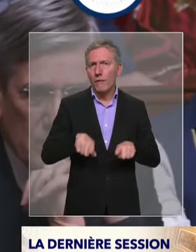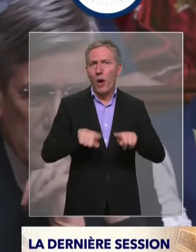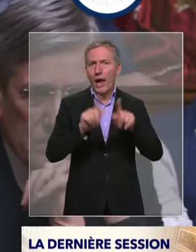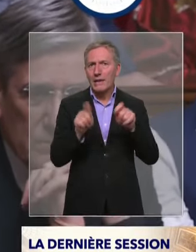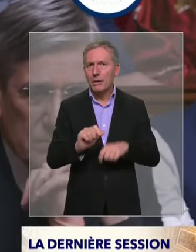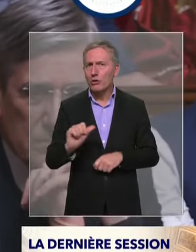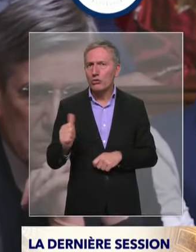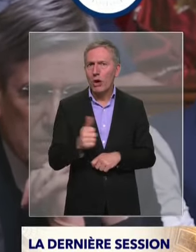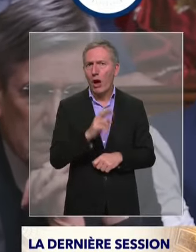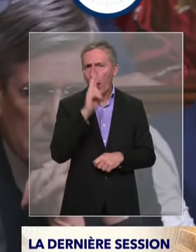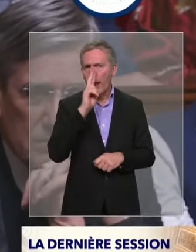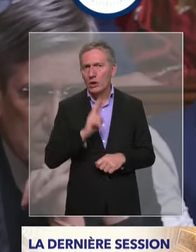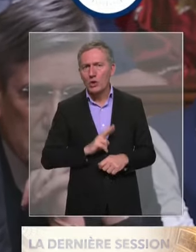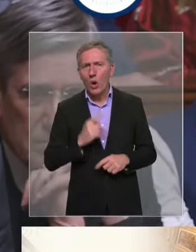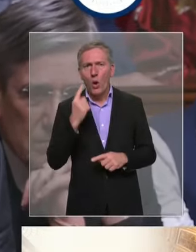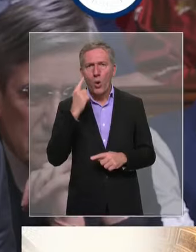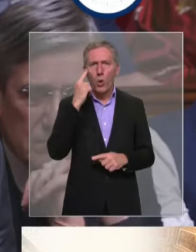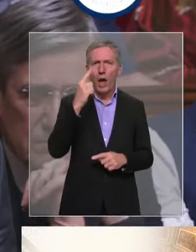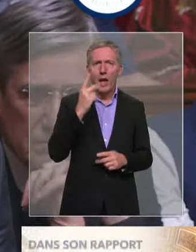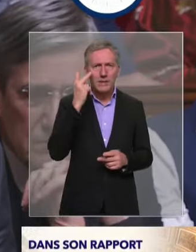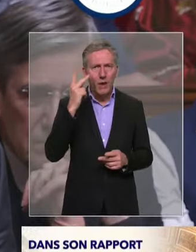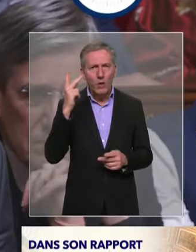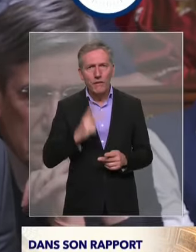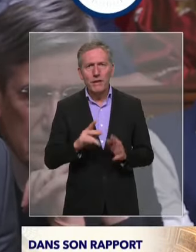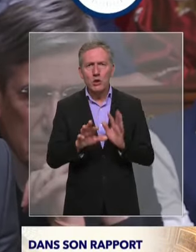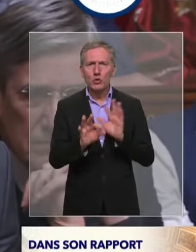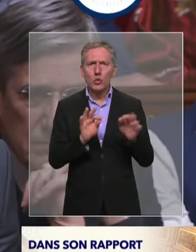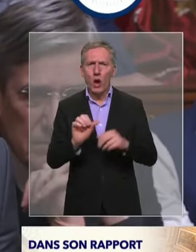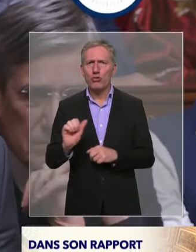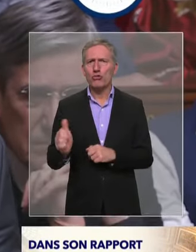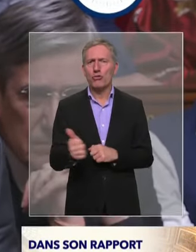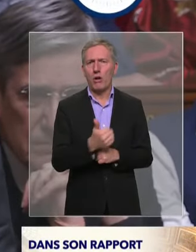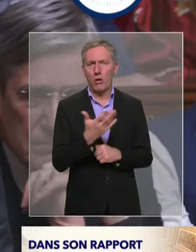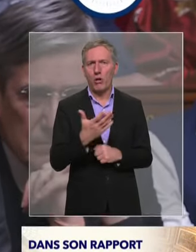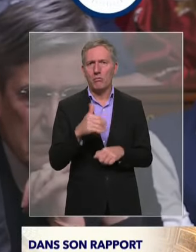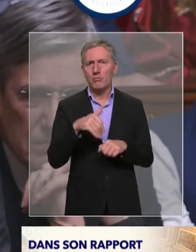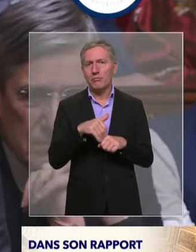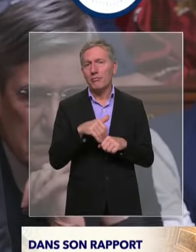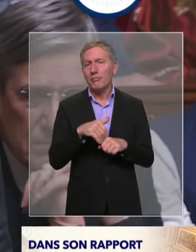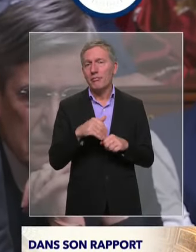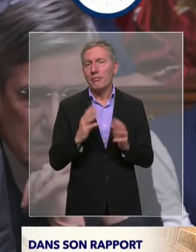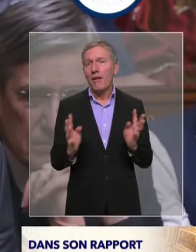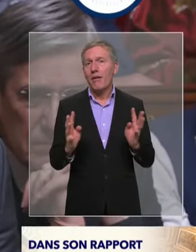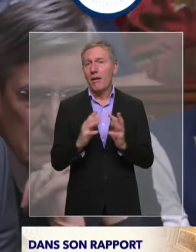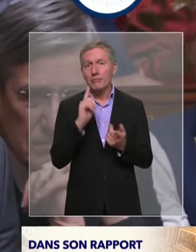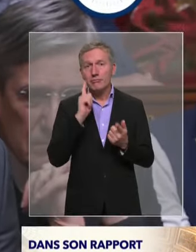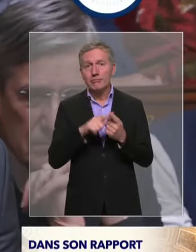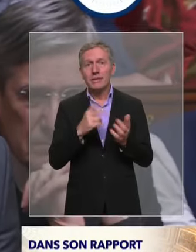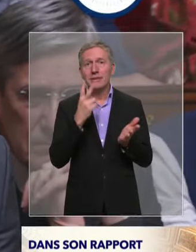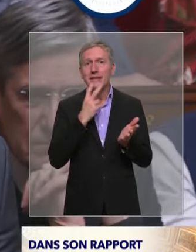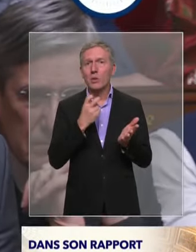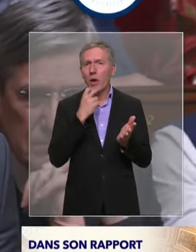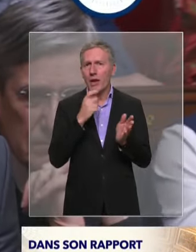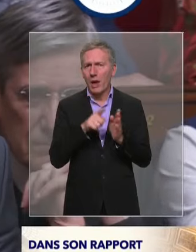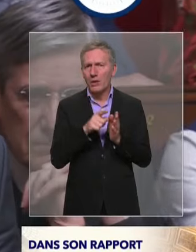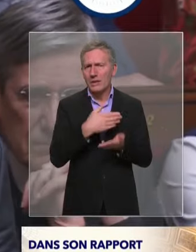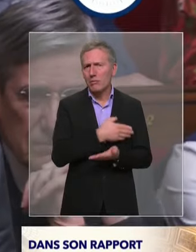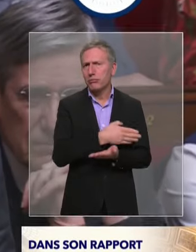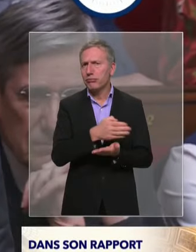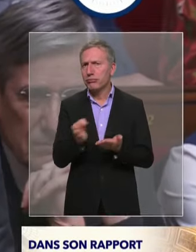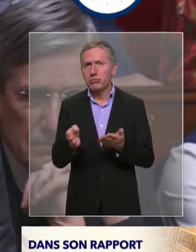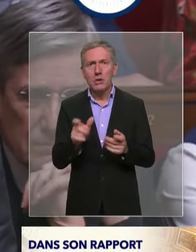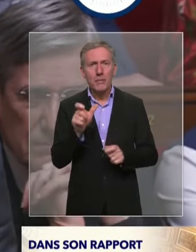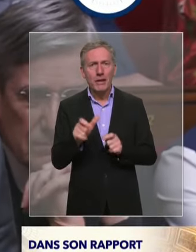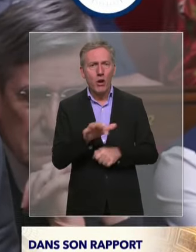de nos religions ou de nos choix philosophiques. Que ce soit au travers de la Convention citoyenne et au-delà, nous connaissons le très large soutien des